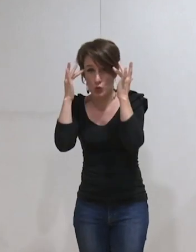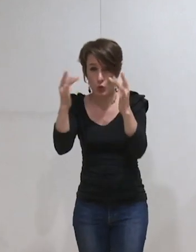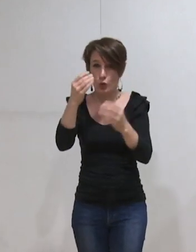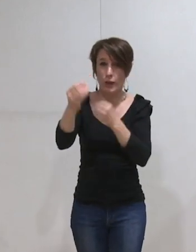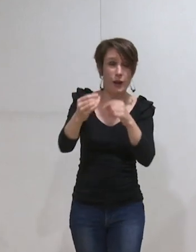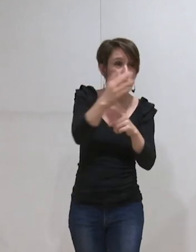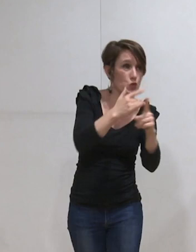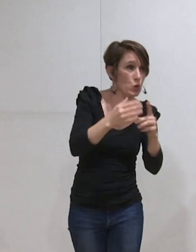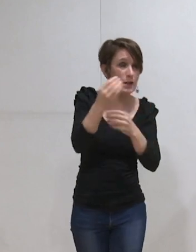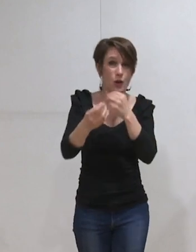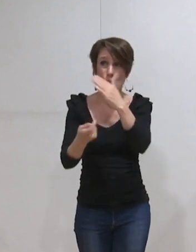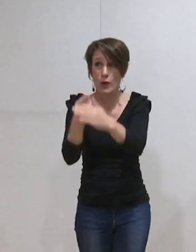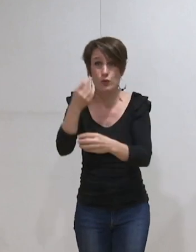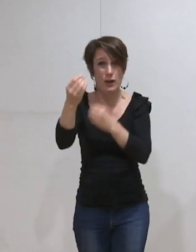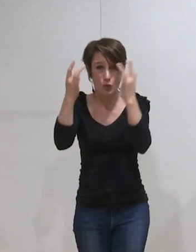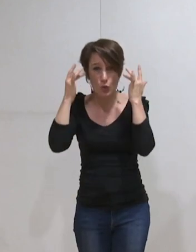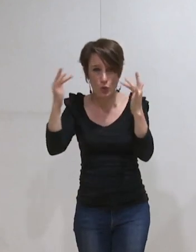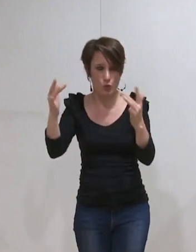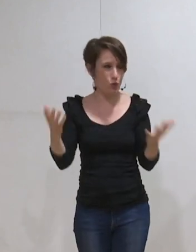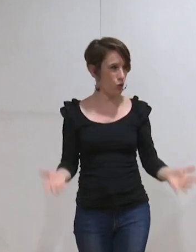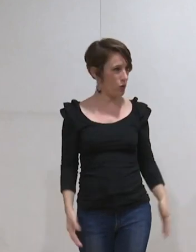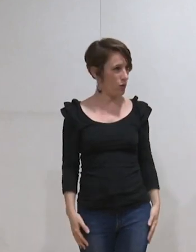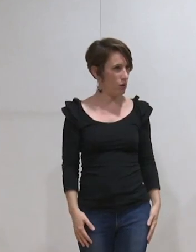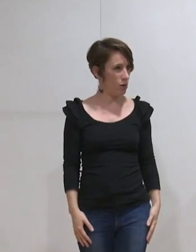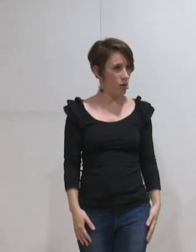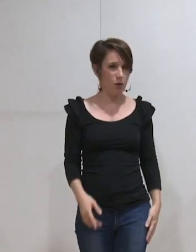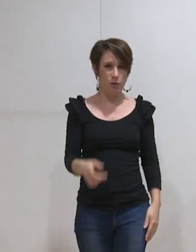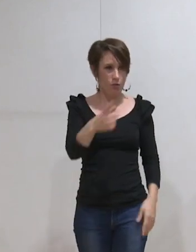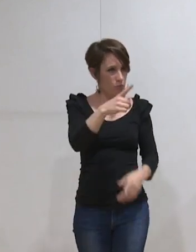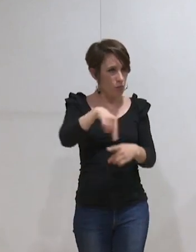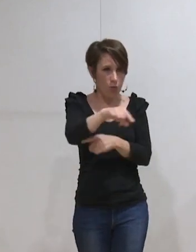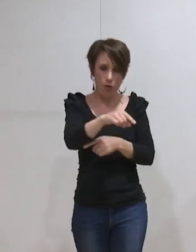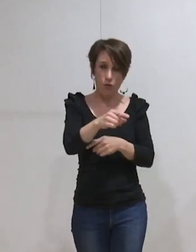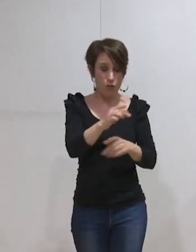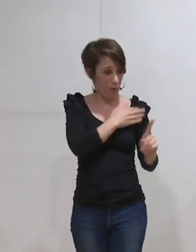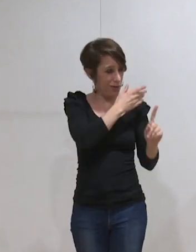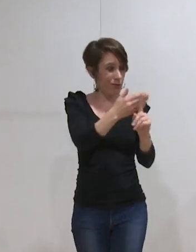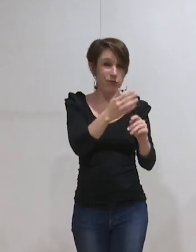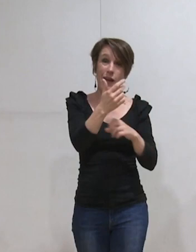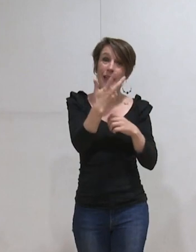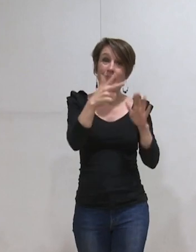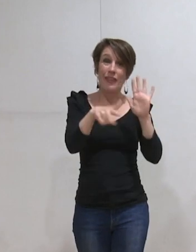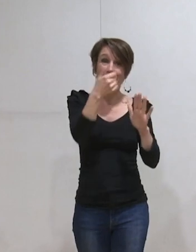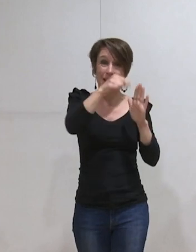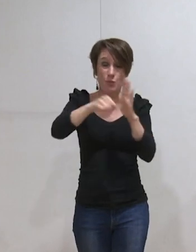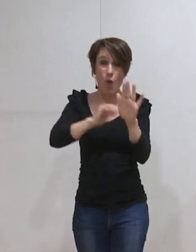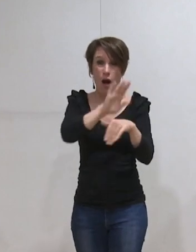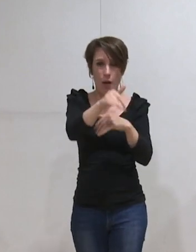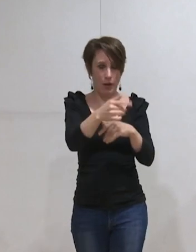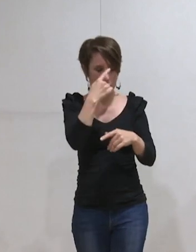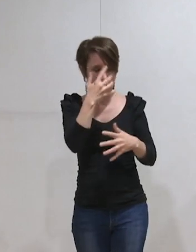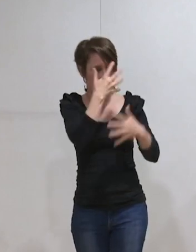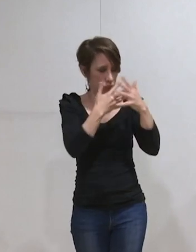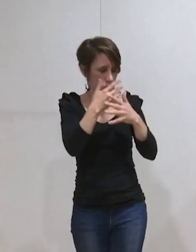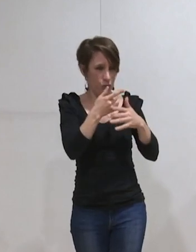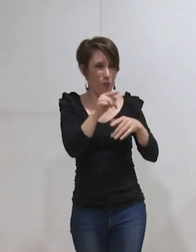social l'éducation la culture il est encore très difficile 13 mois après de comprendre vos choix et lorsqu'on